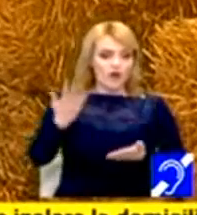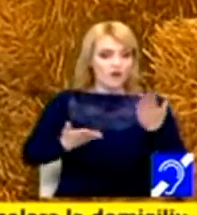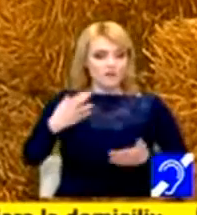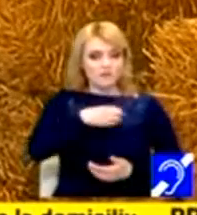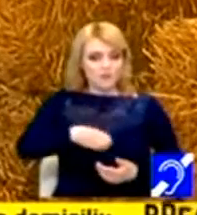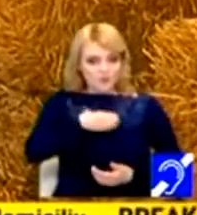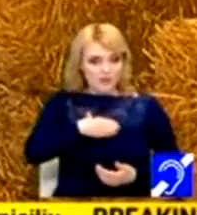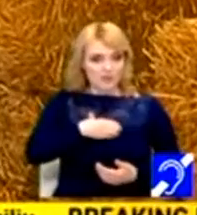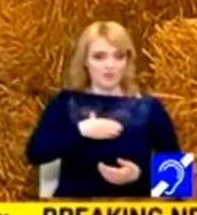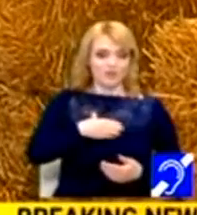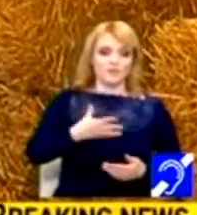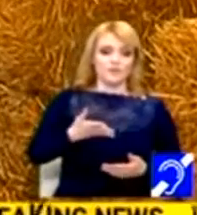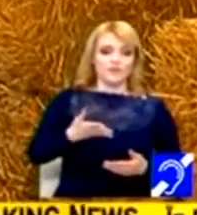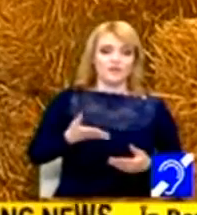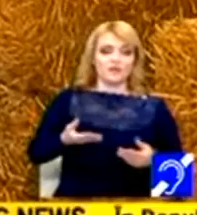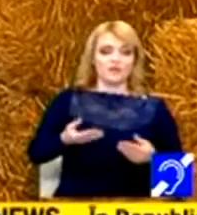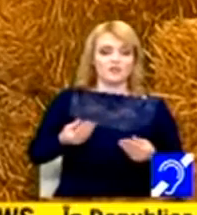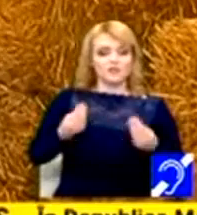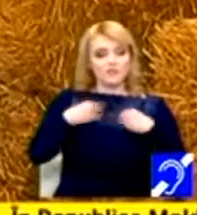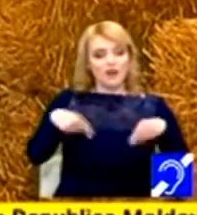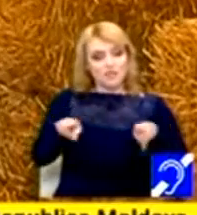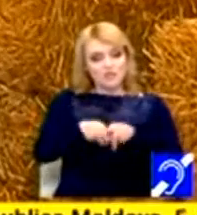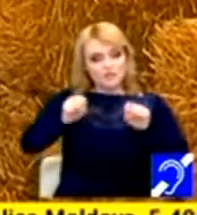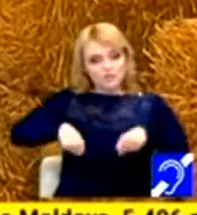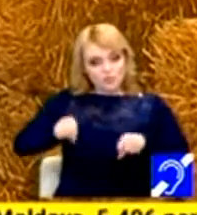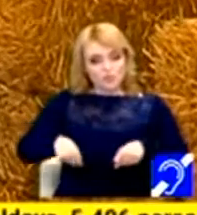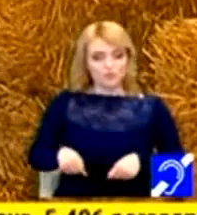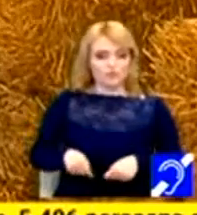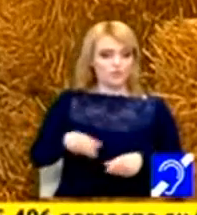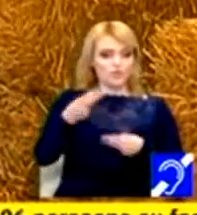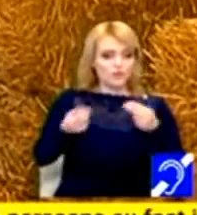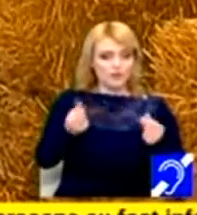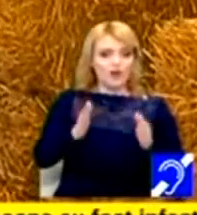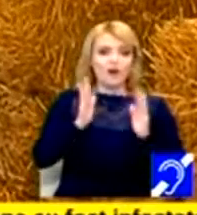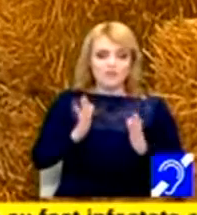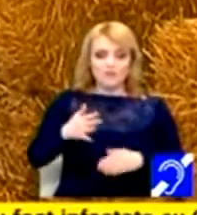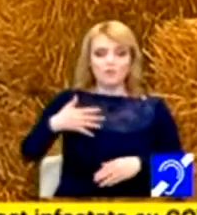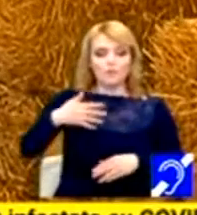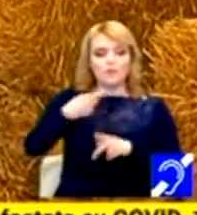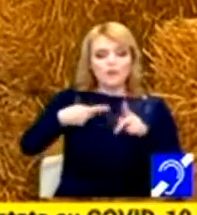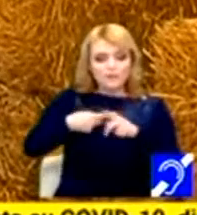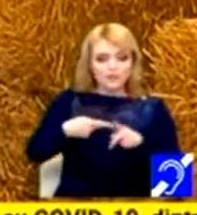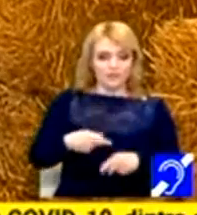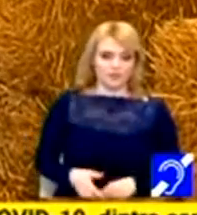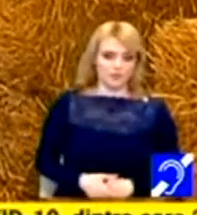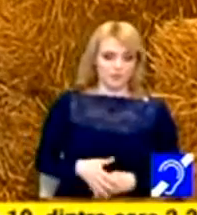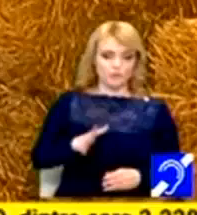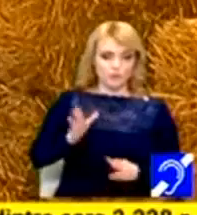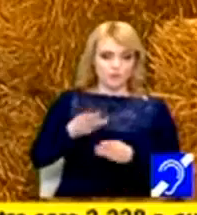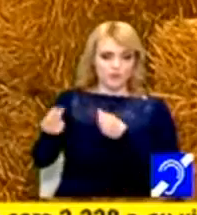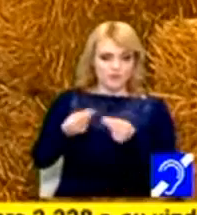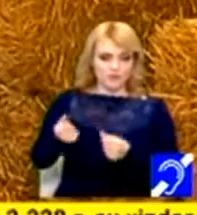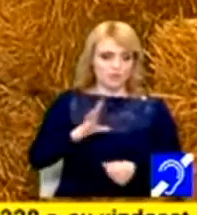municipalitatea oferă acest spațiu gratuit, ne referim doar la o jumătate din agenții economici din sectorul